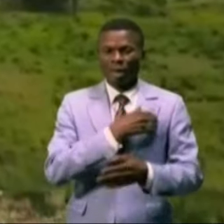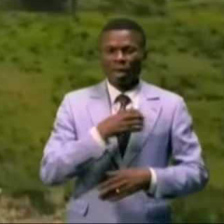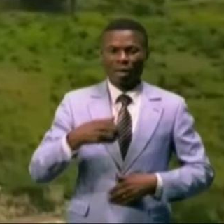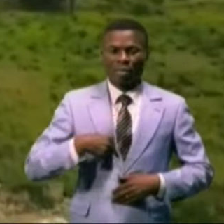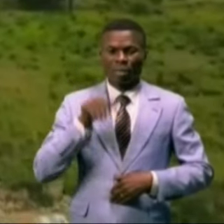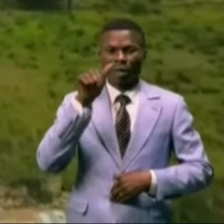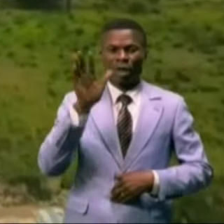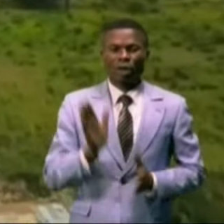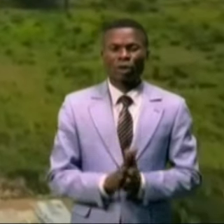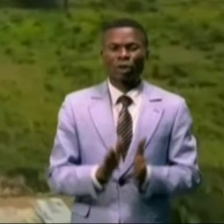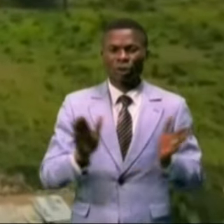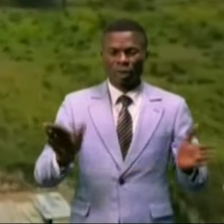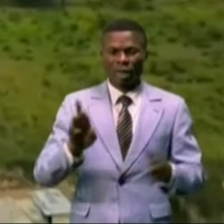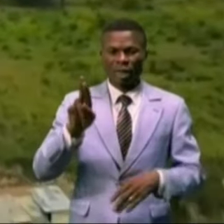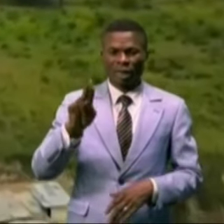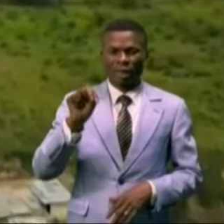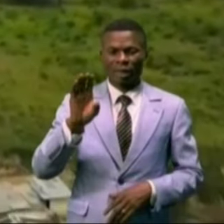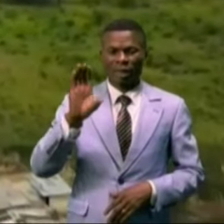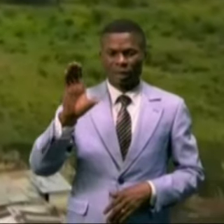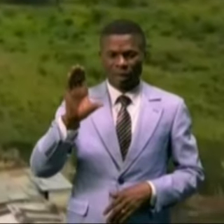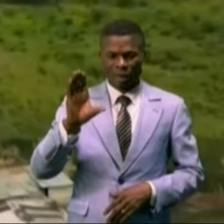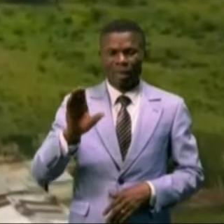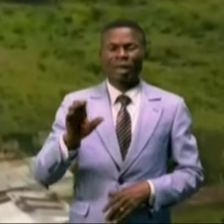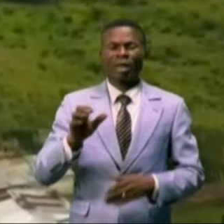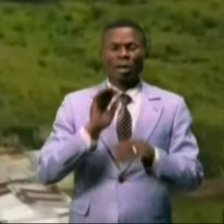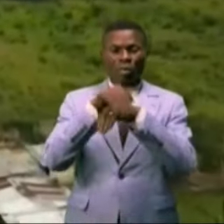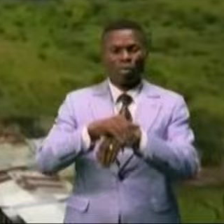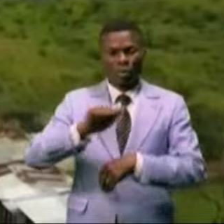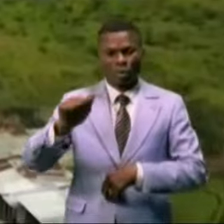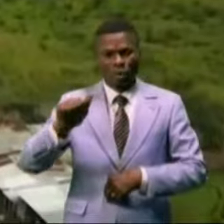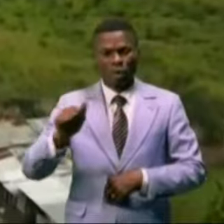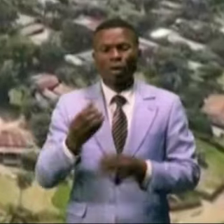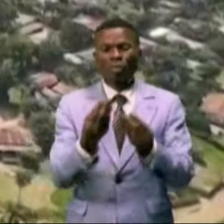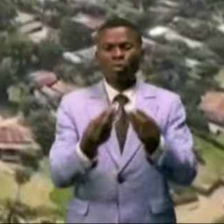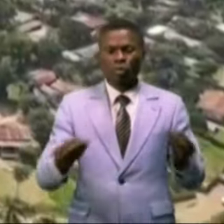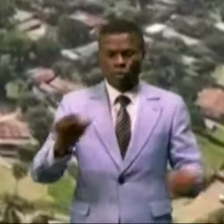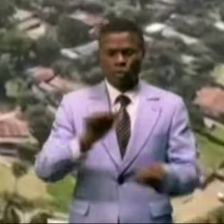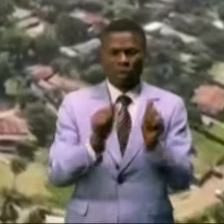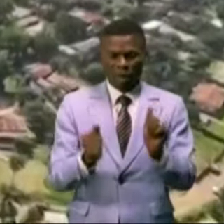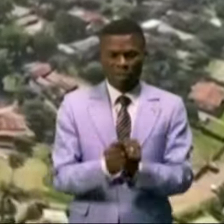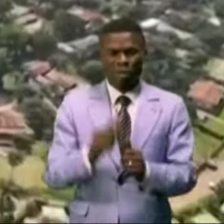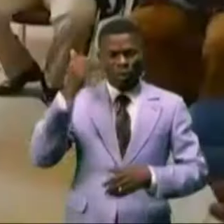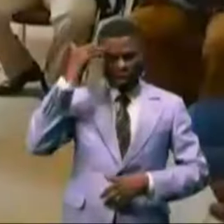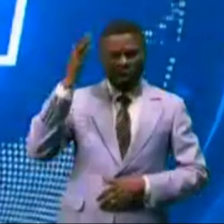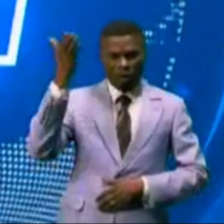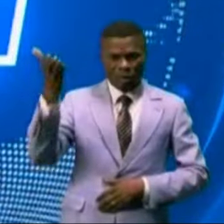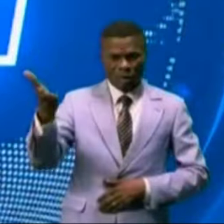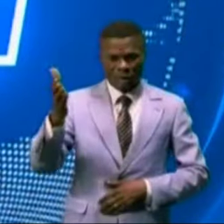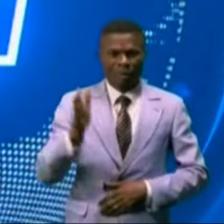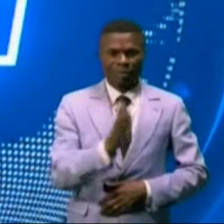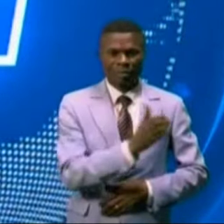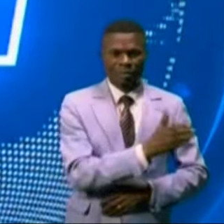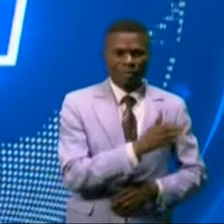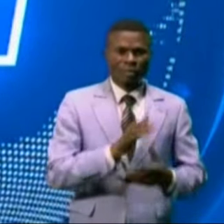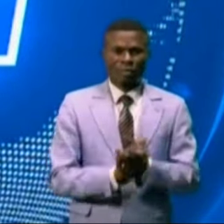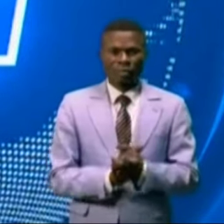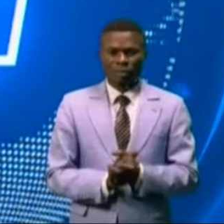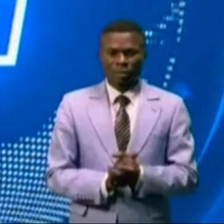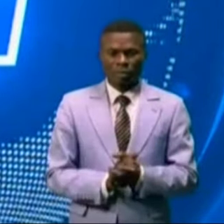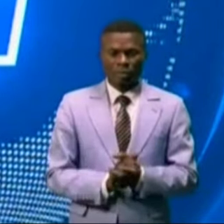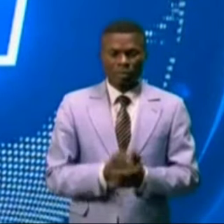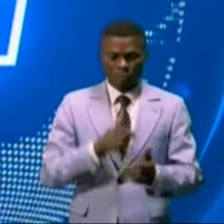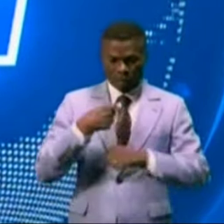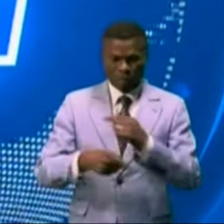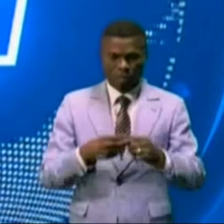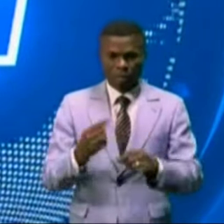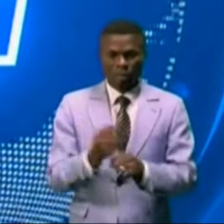directeur général de la RTNC pour son implication à cette jeune station de la Mongala. Mise en